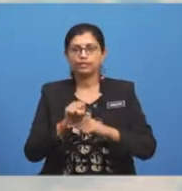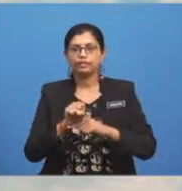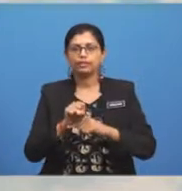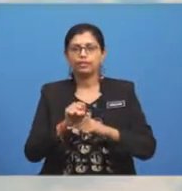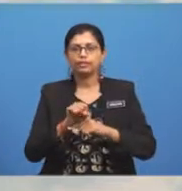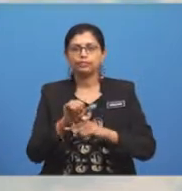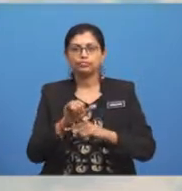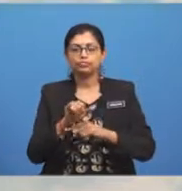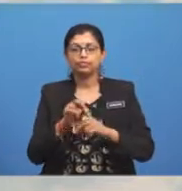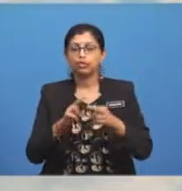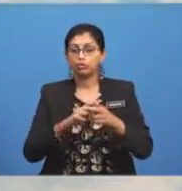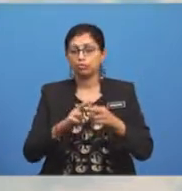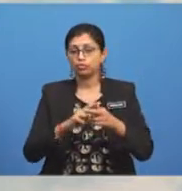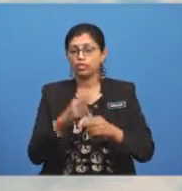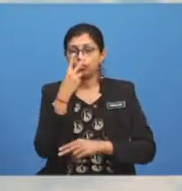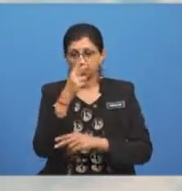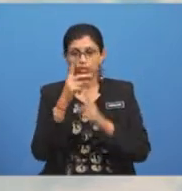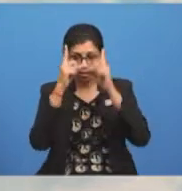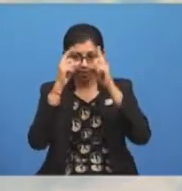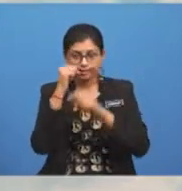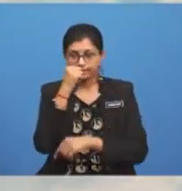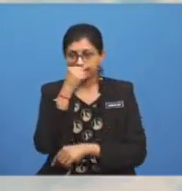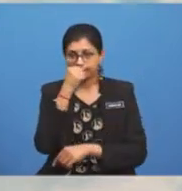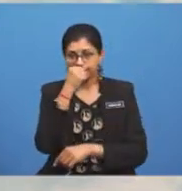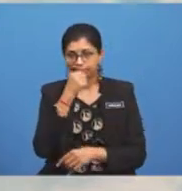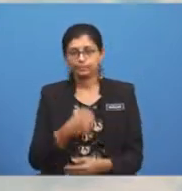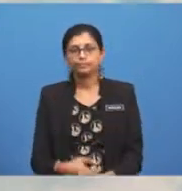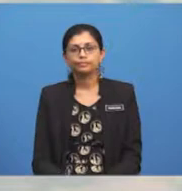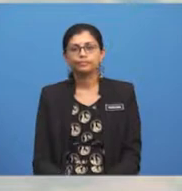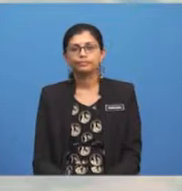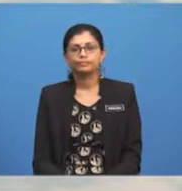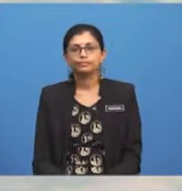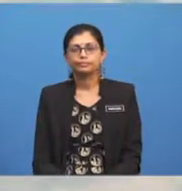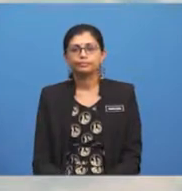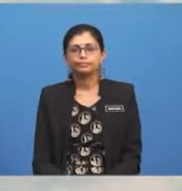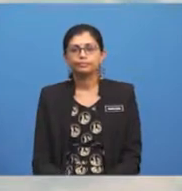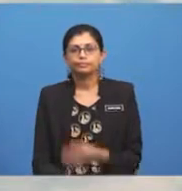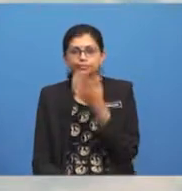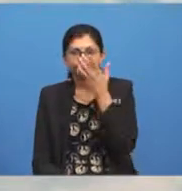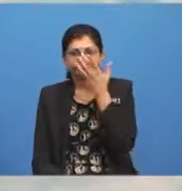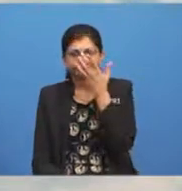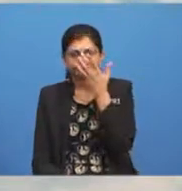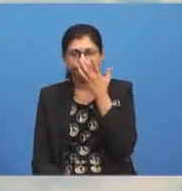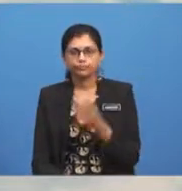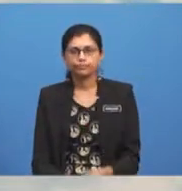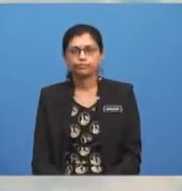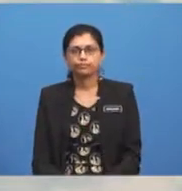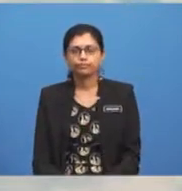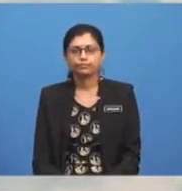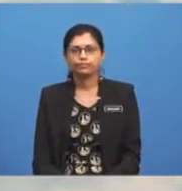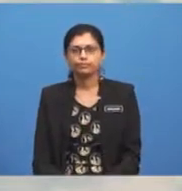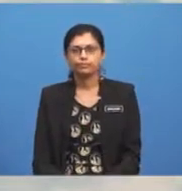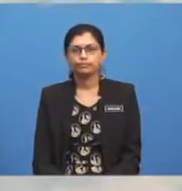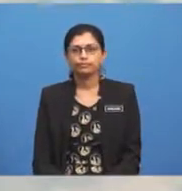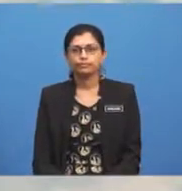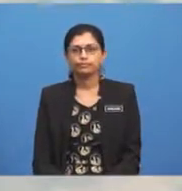dengan punca kuasa 2 hasil darab nilai G dan M dibahagikan dengan